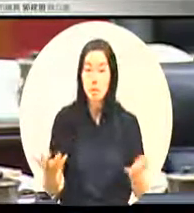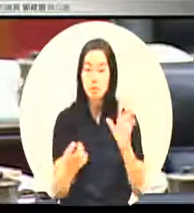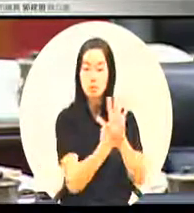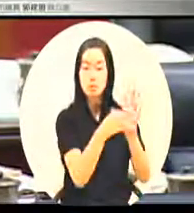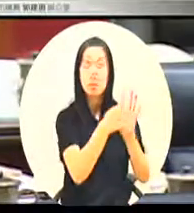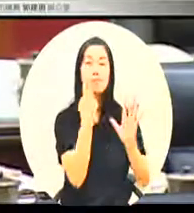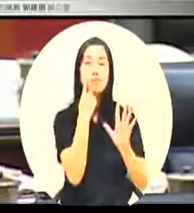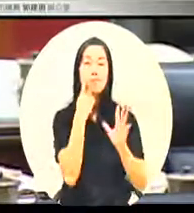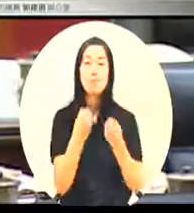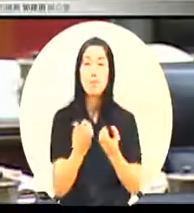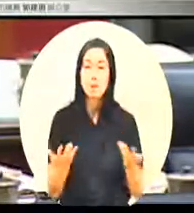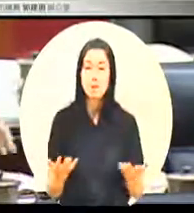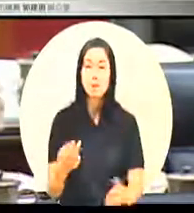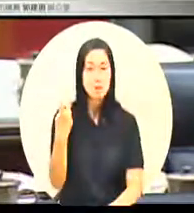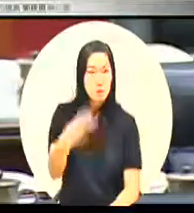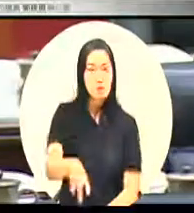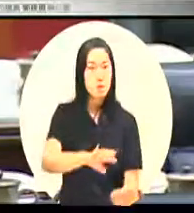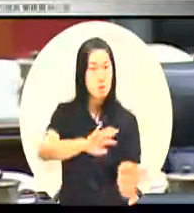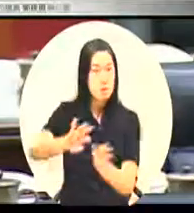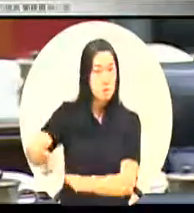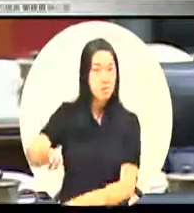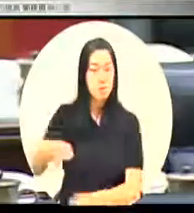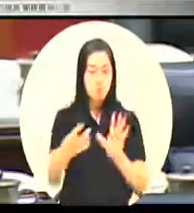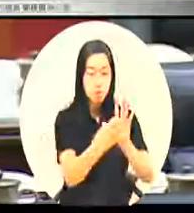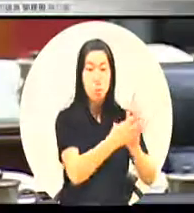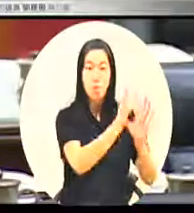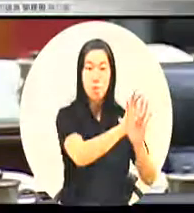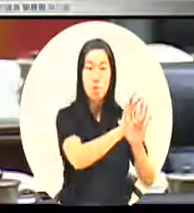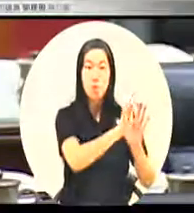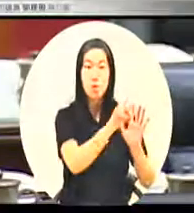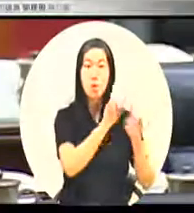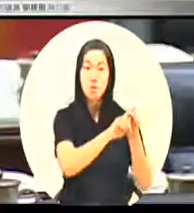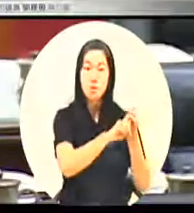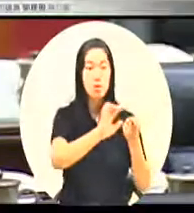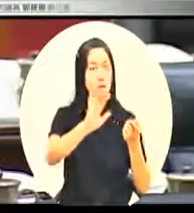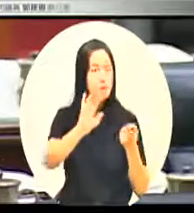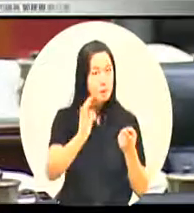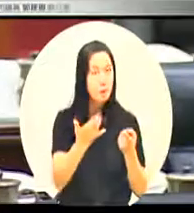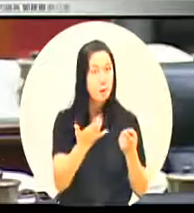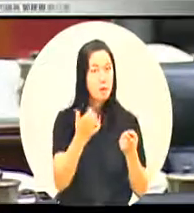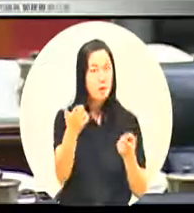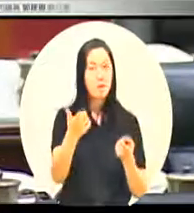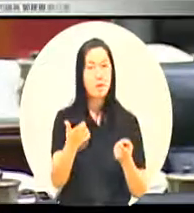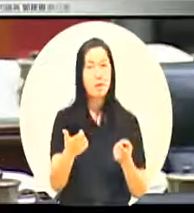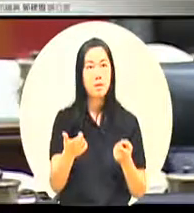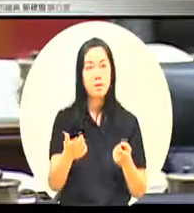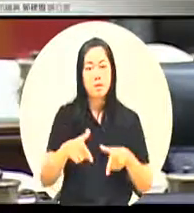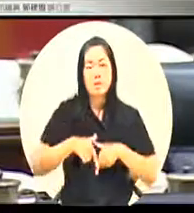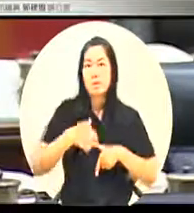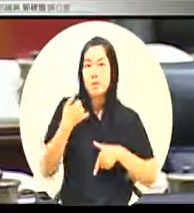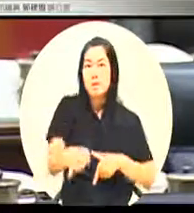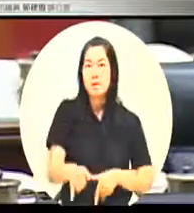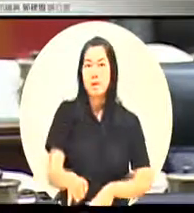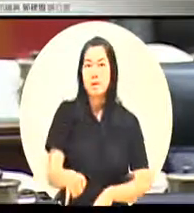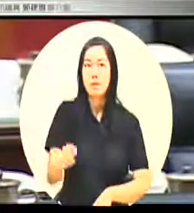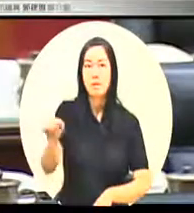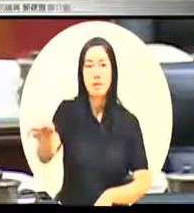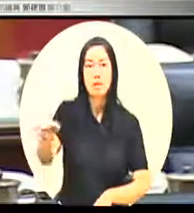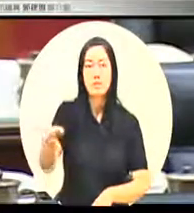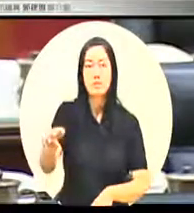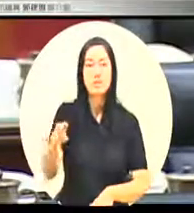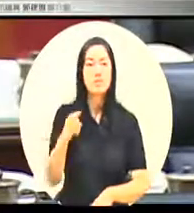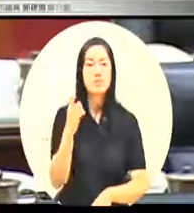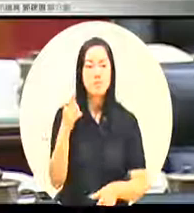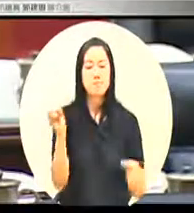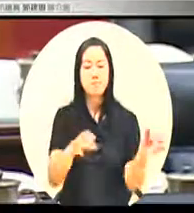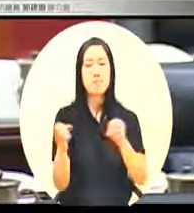这种例子过去就有，阁有咧，伊有标章是真诶。问题哦，伊黑心，伊去偷假物件入来，